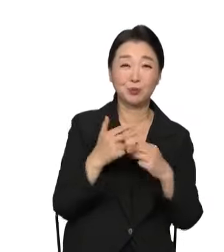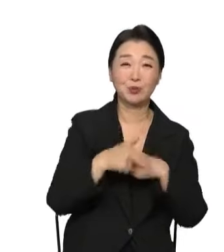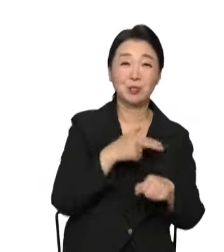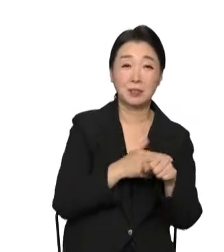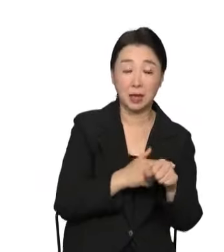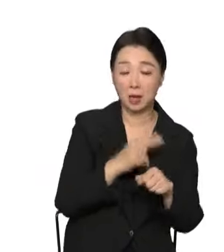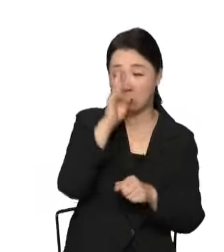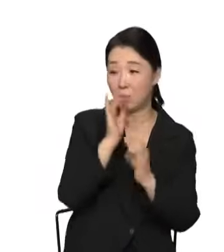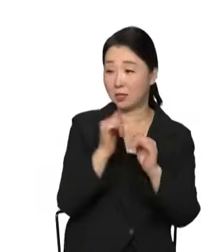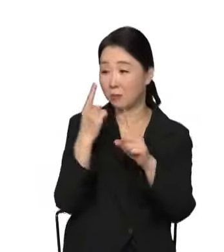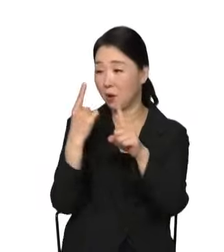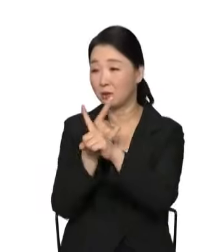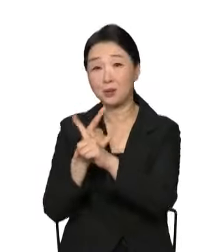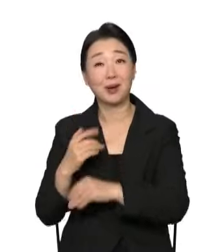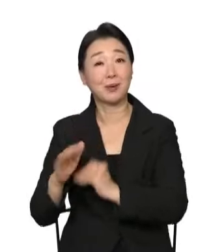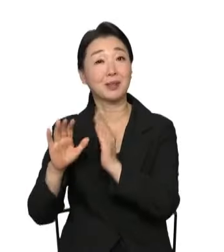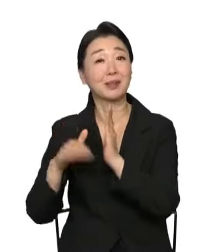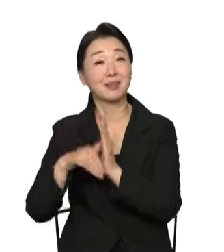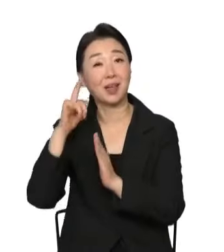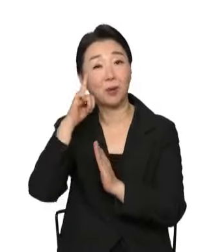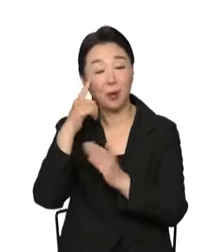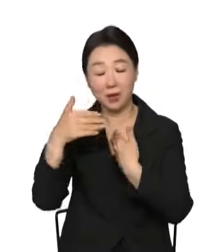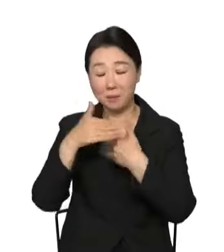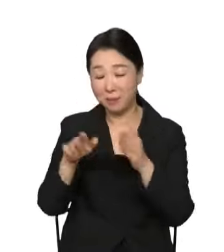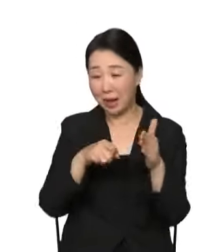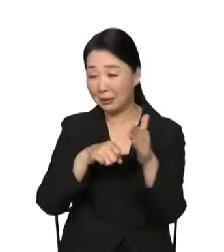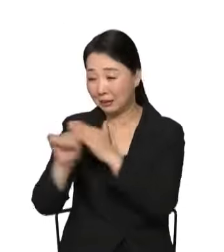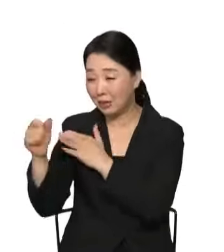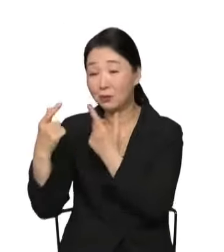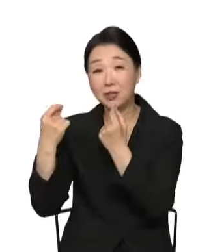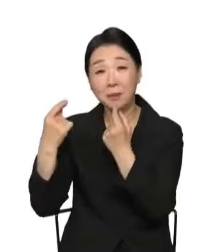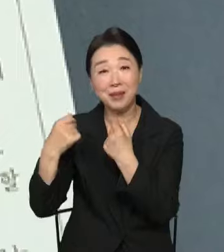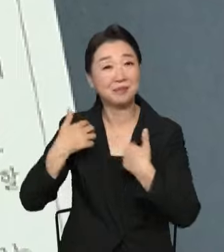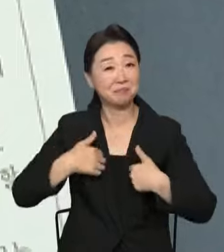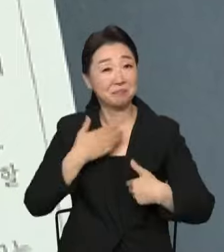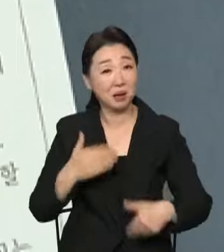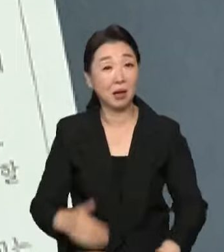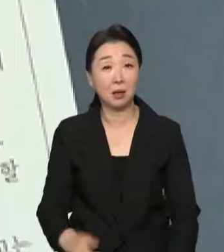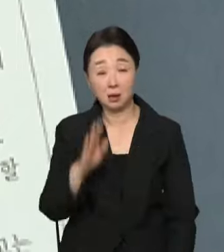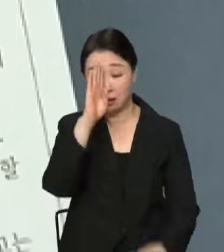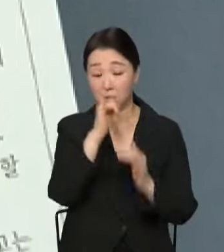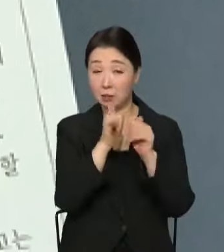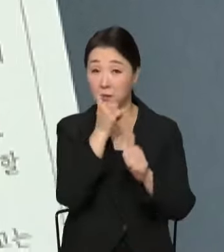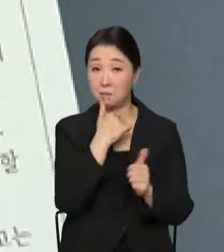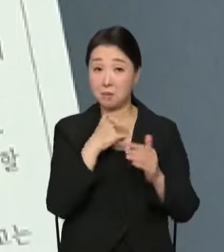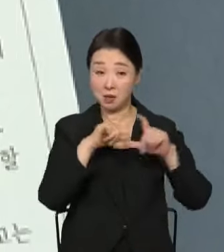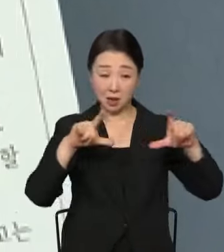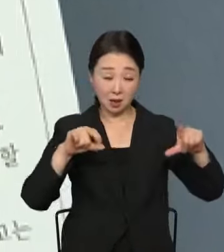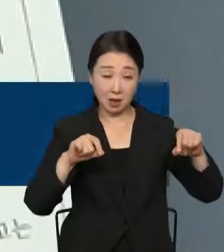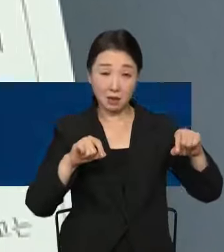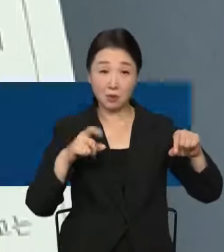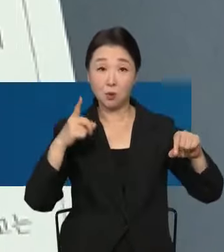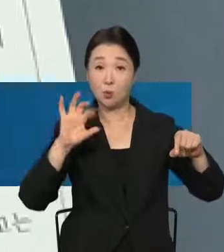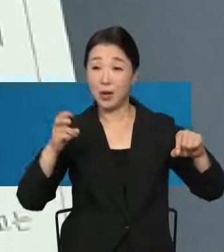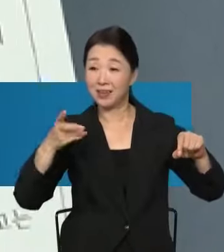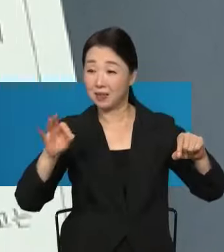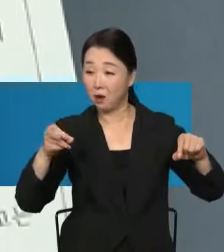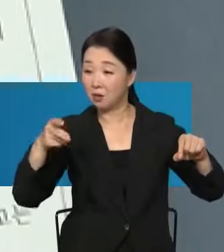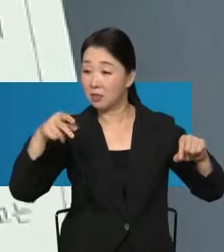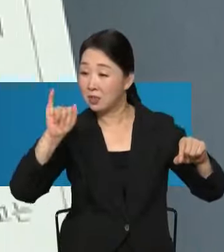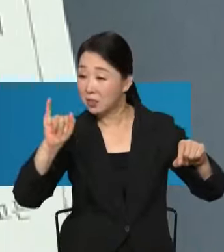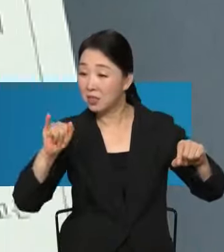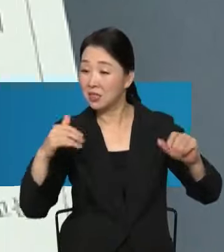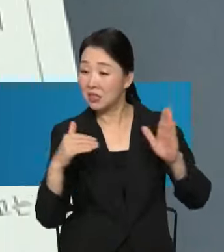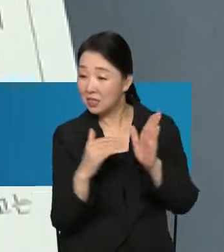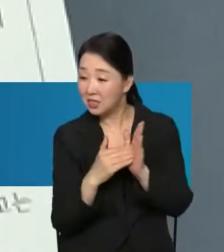환자의 병을 치료하는 과정을 방탈출 게임을 하듯 즐기게 됩니다. 환자를 소개하는 카드에 완경기가 지난